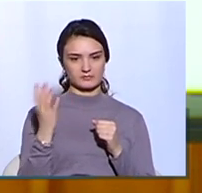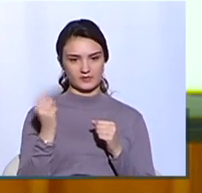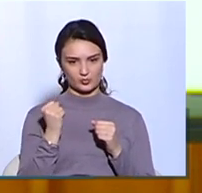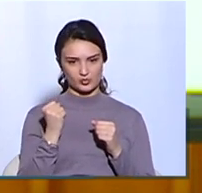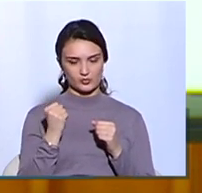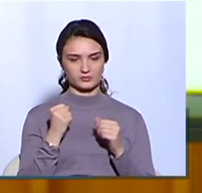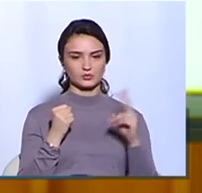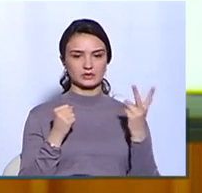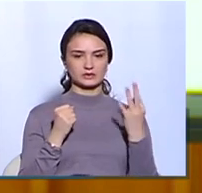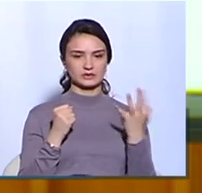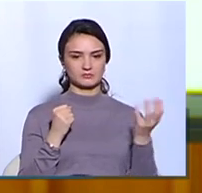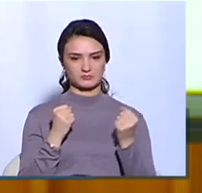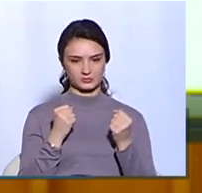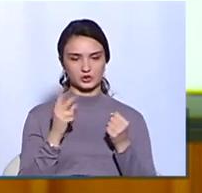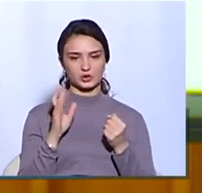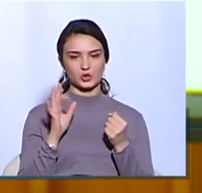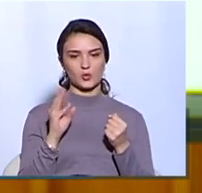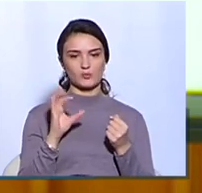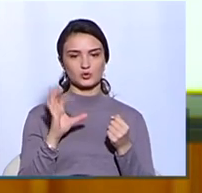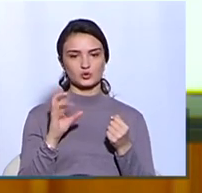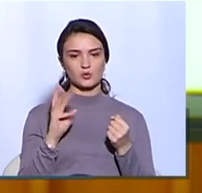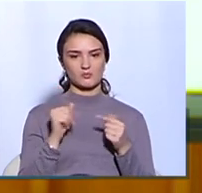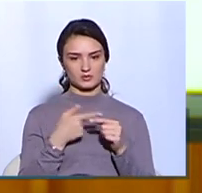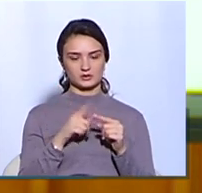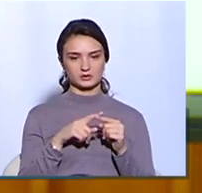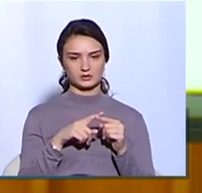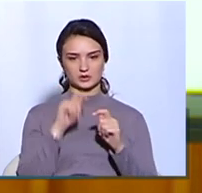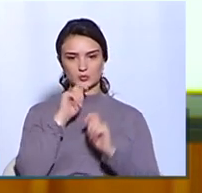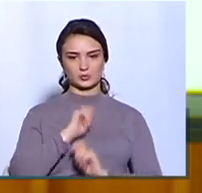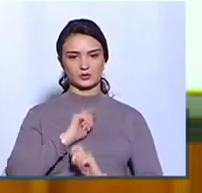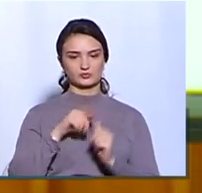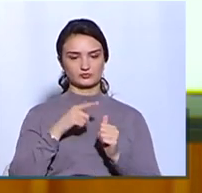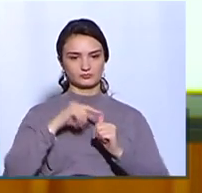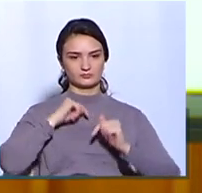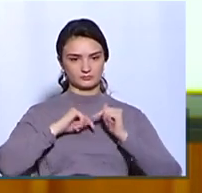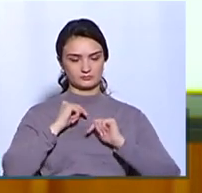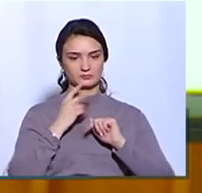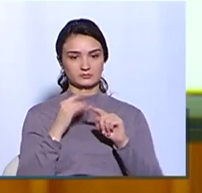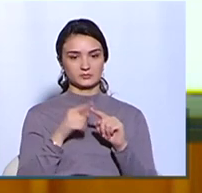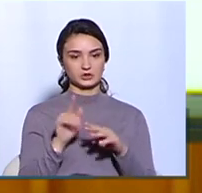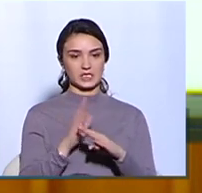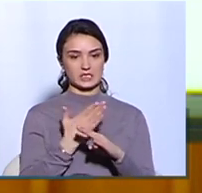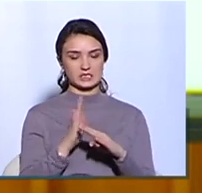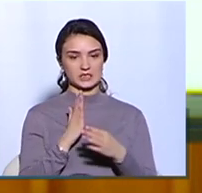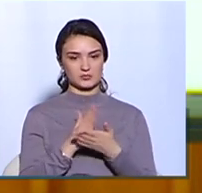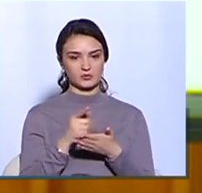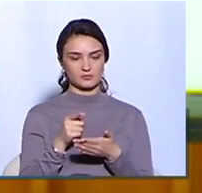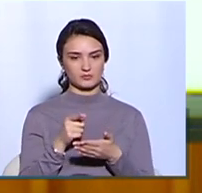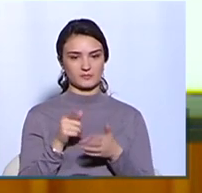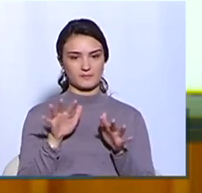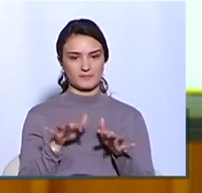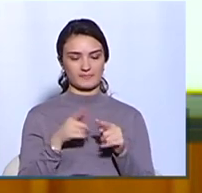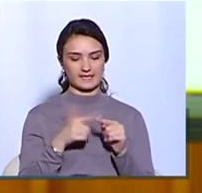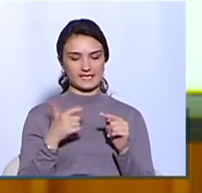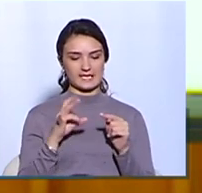23-ს მეორე მშობლისას ასე ქრომოსომები გვაქვს ხედელობაში. ანუ საჩუქარი გვაქვს ჩვენ მშობლებს. მაშინ განაწილებულია, ლოკალიზირებულია